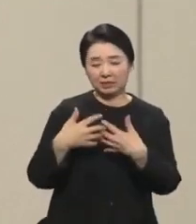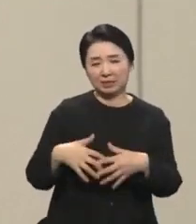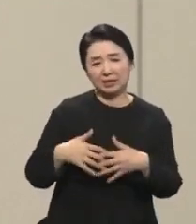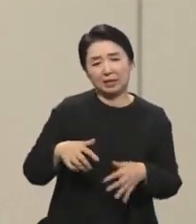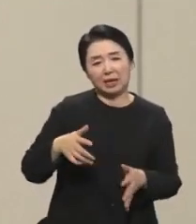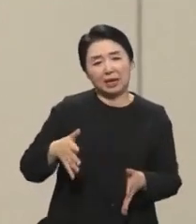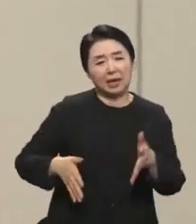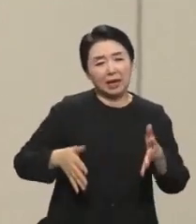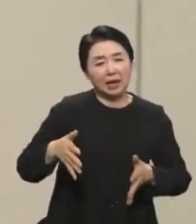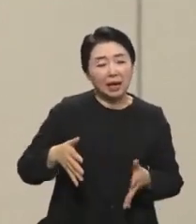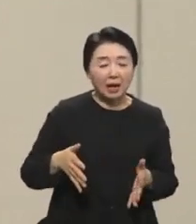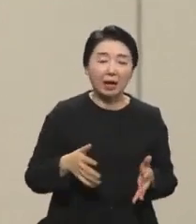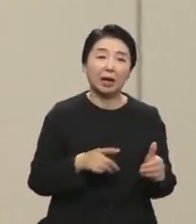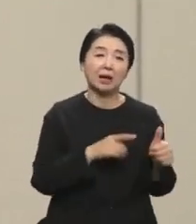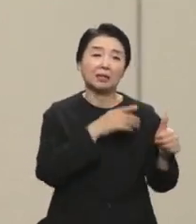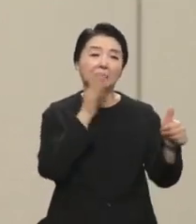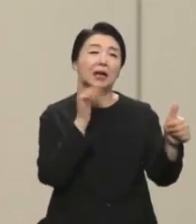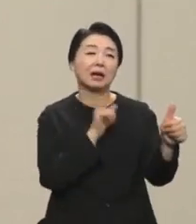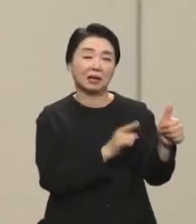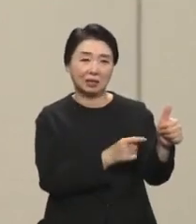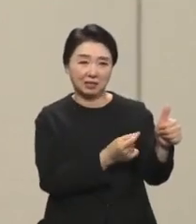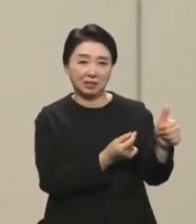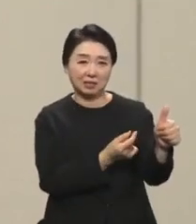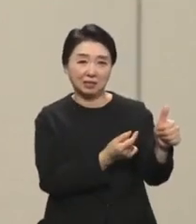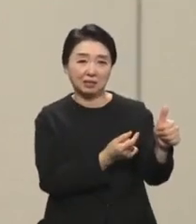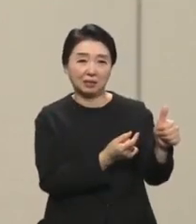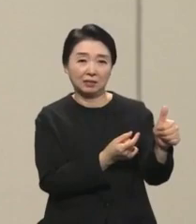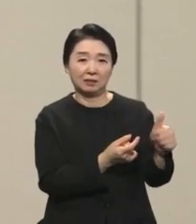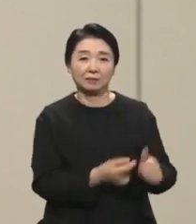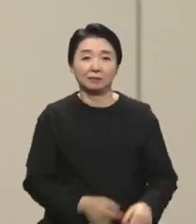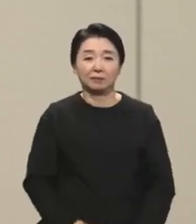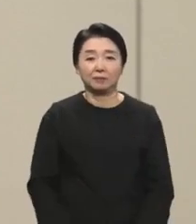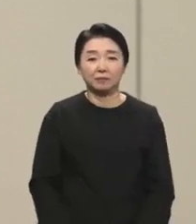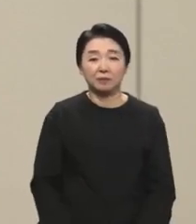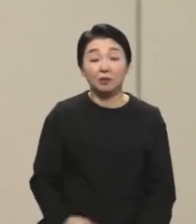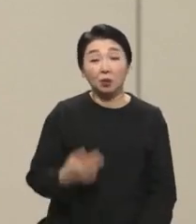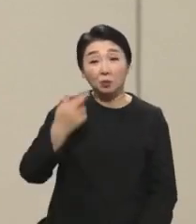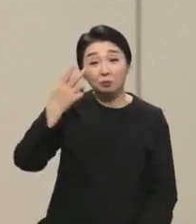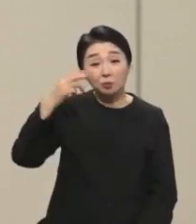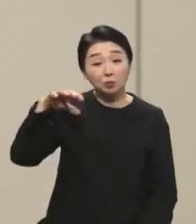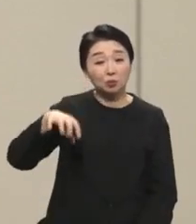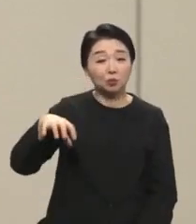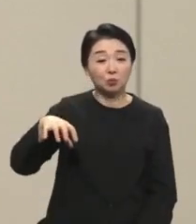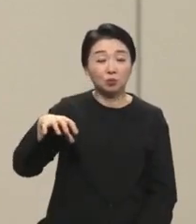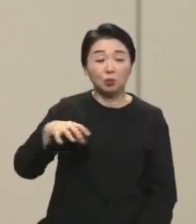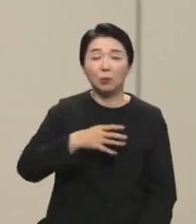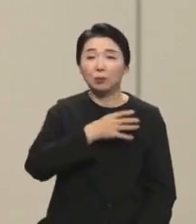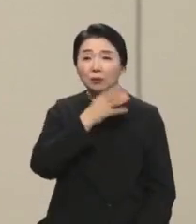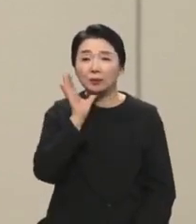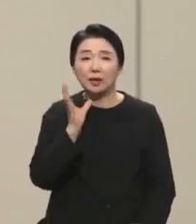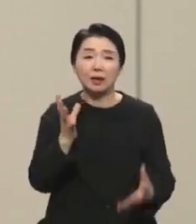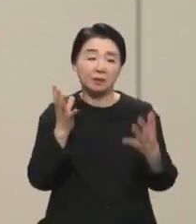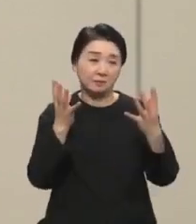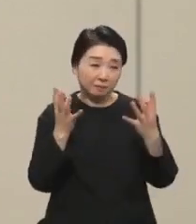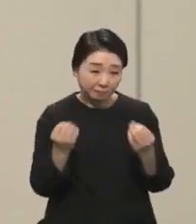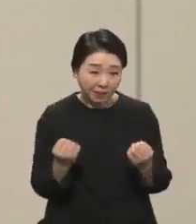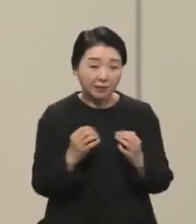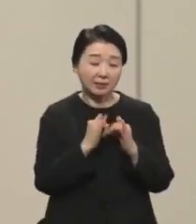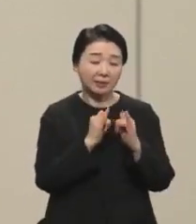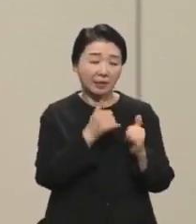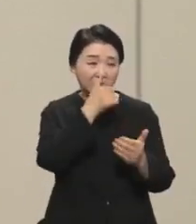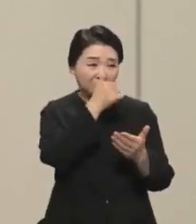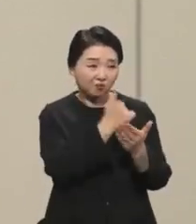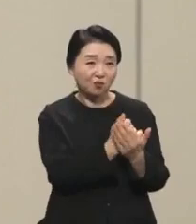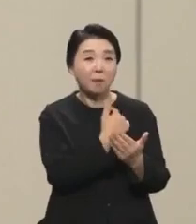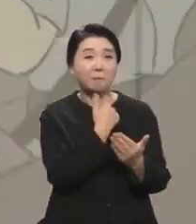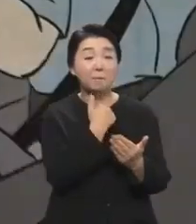못한 그런 상황에서 고령의 노인을 대상으로 했는데 그래서 미국의 경우에는 이렇게 고령의 대상 대상자를 대상으로 범행을